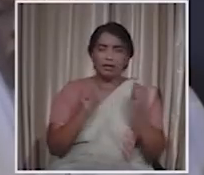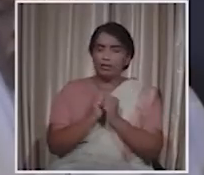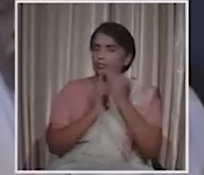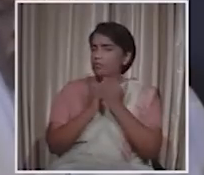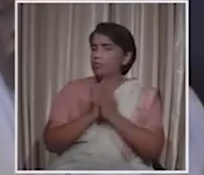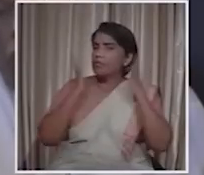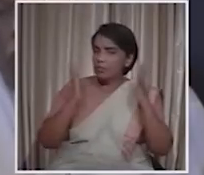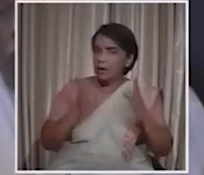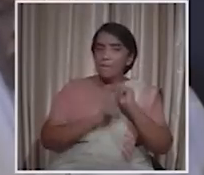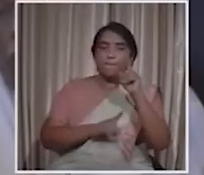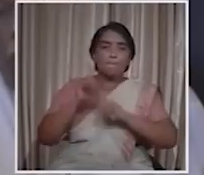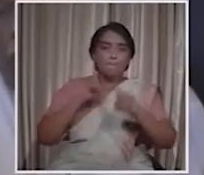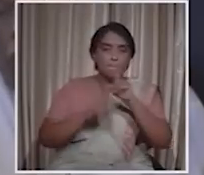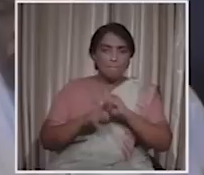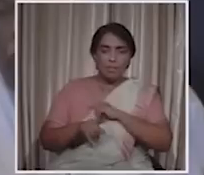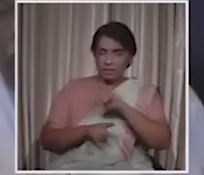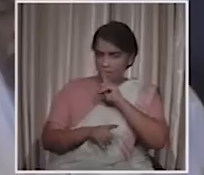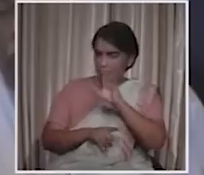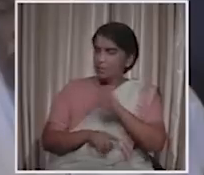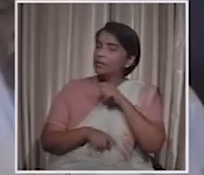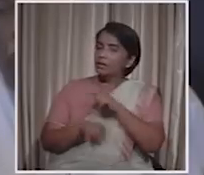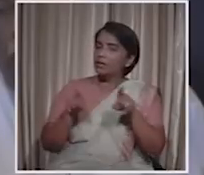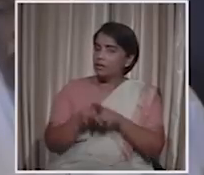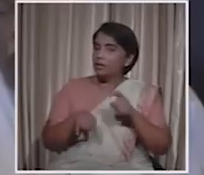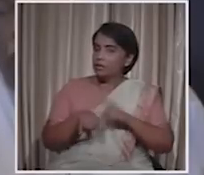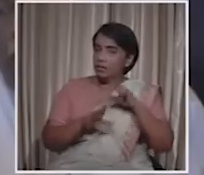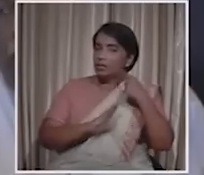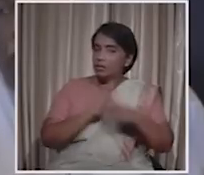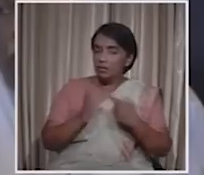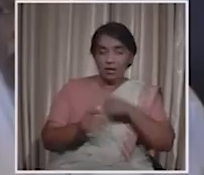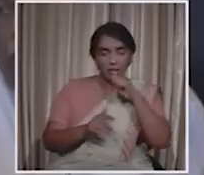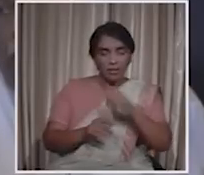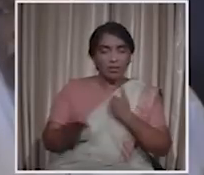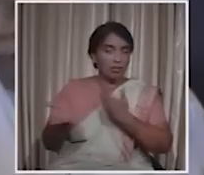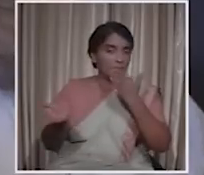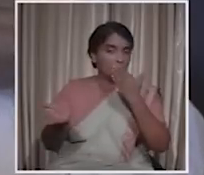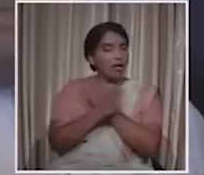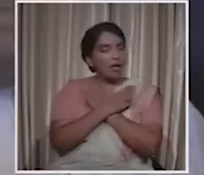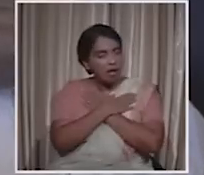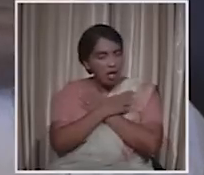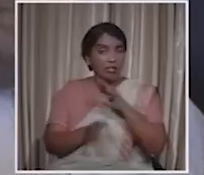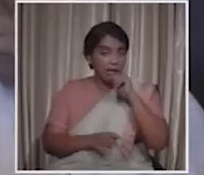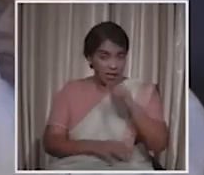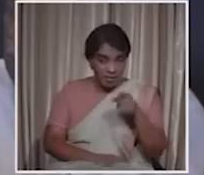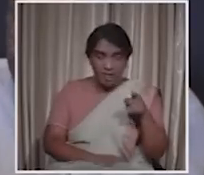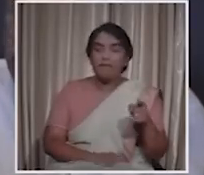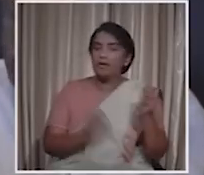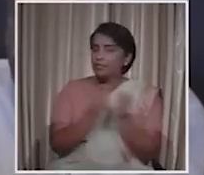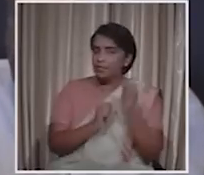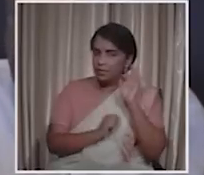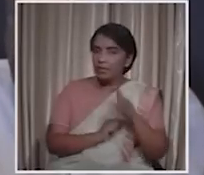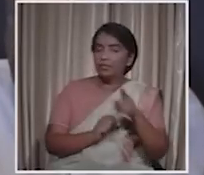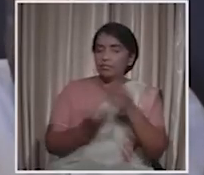ගණනාවක් පාර්ලිමේන්තුවට යෝජනා වී තිබෙනවා. එවැනි මොහොතක රටට සැබෑ ආධාරයක් ඇත්නම් කළ යුත්තේ